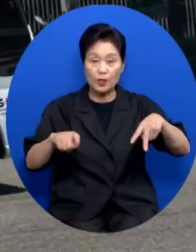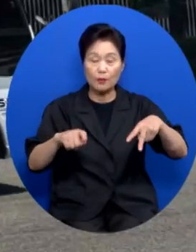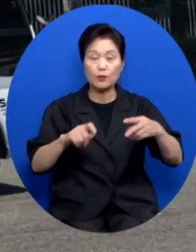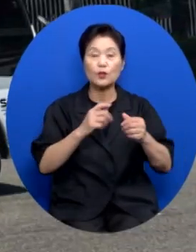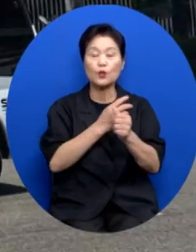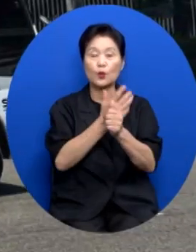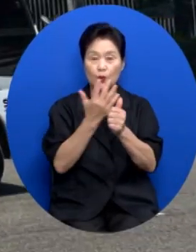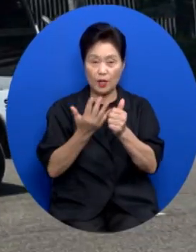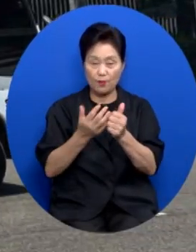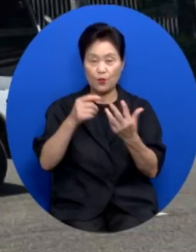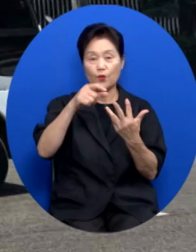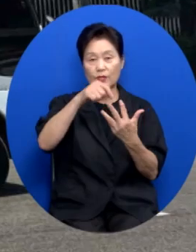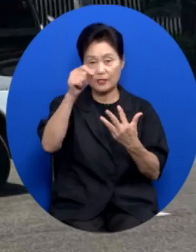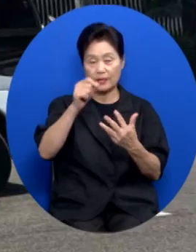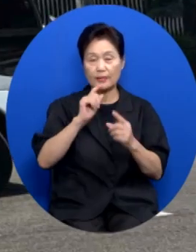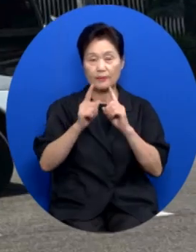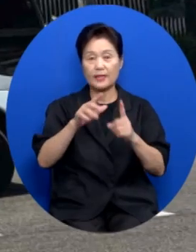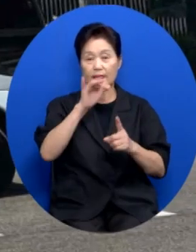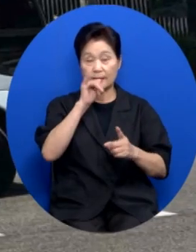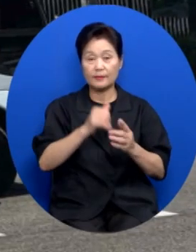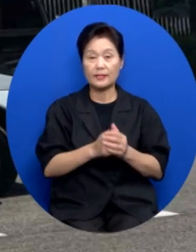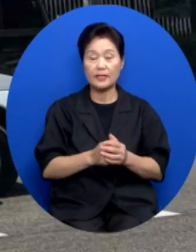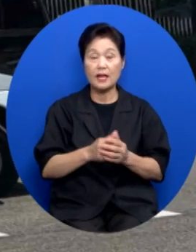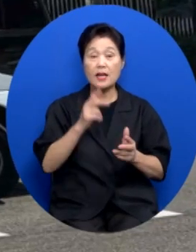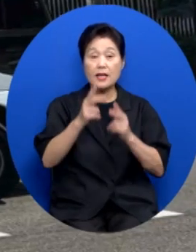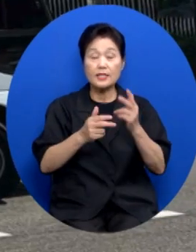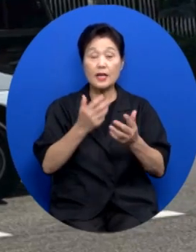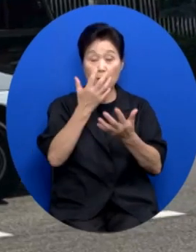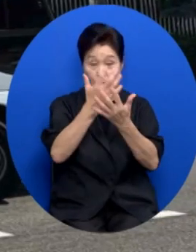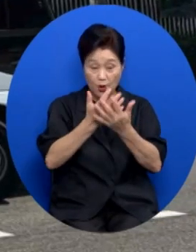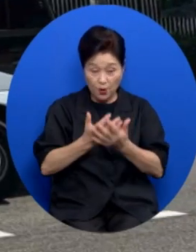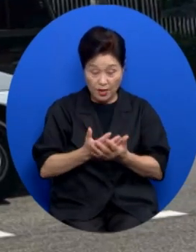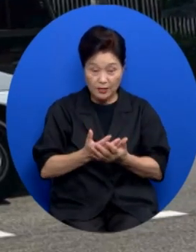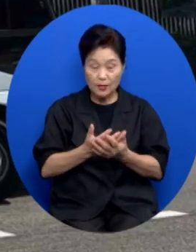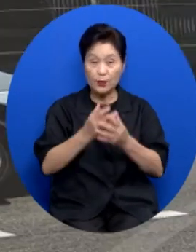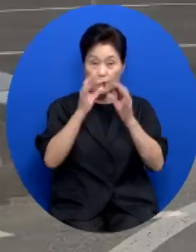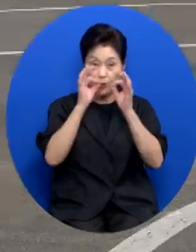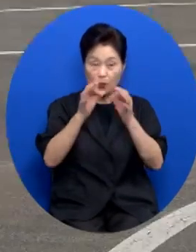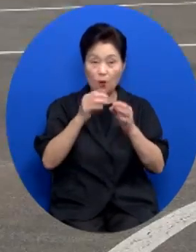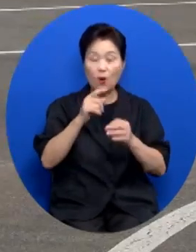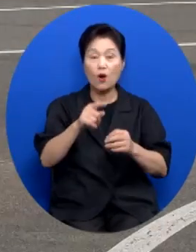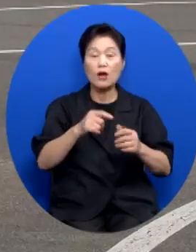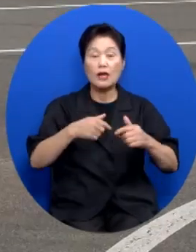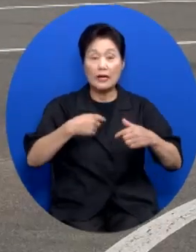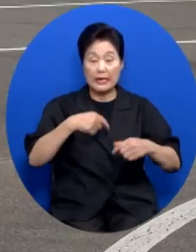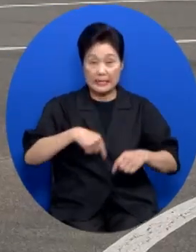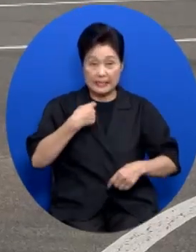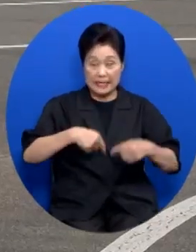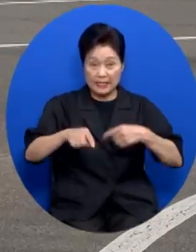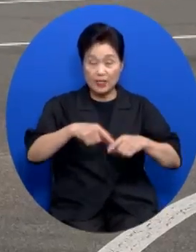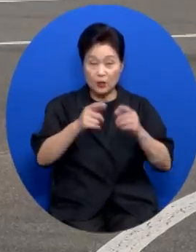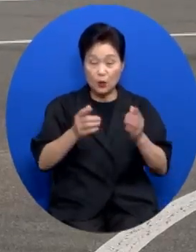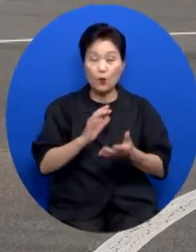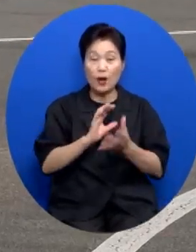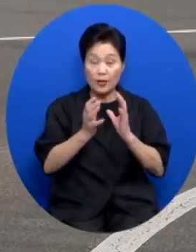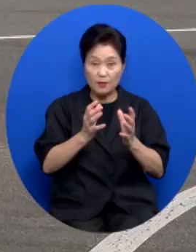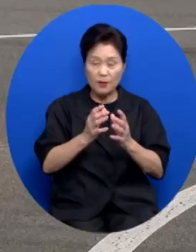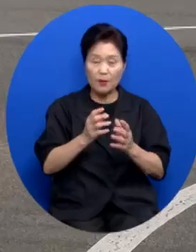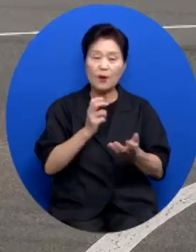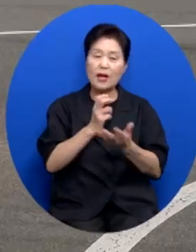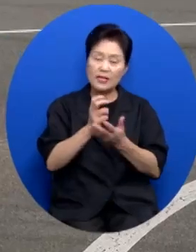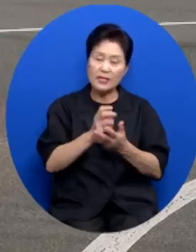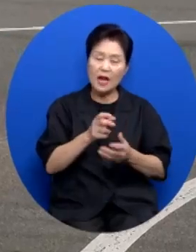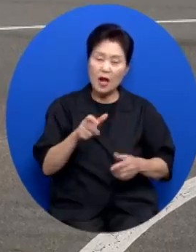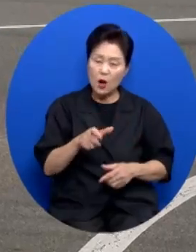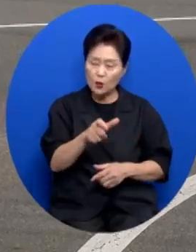선정했다고 밝혔습니다. 시는 제안된 사업계획서를 바탕으로 자치구와 협의를 거쳐 적정 노선과 차량 규모 등을